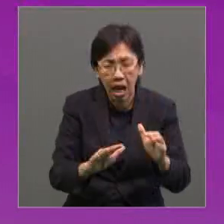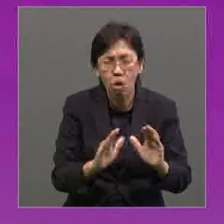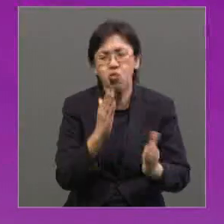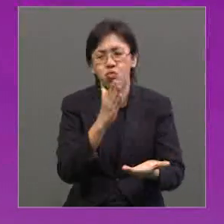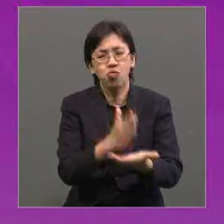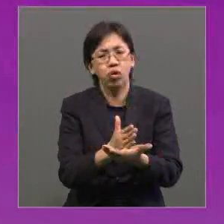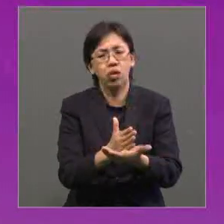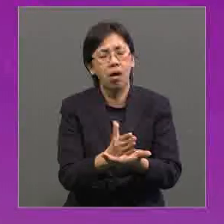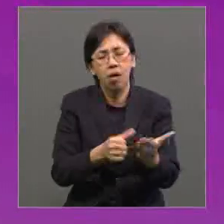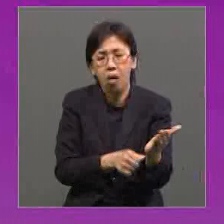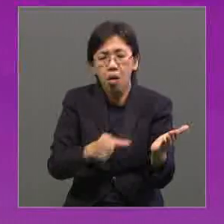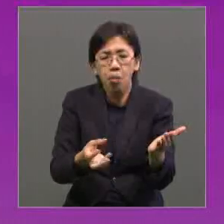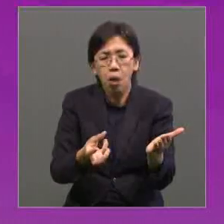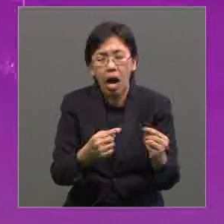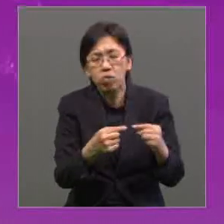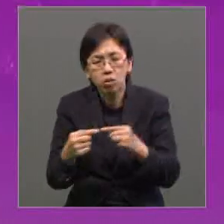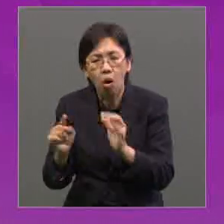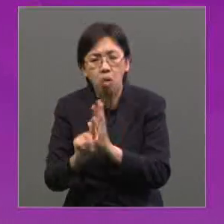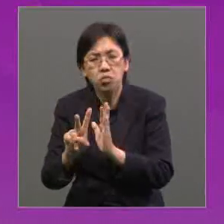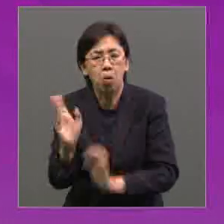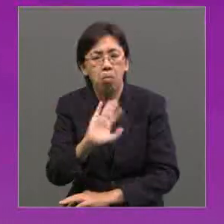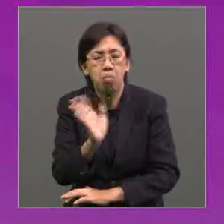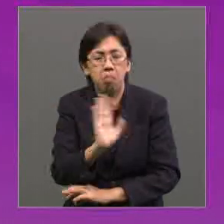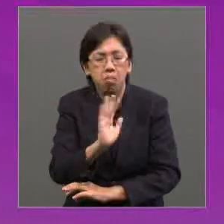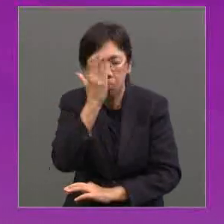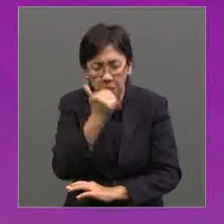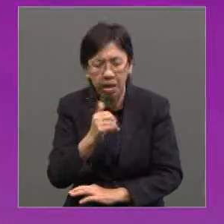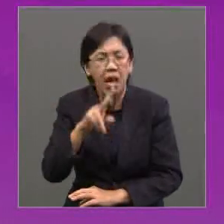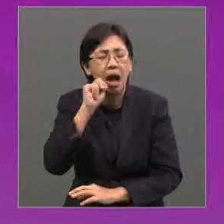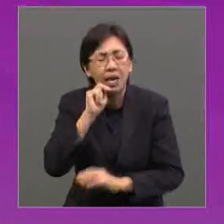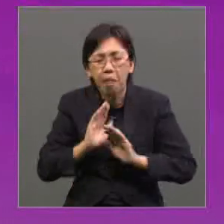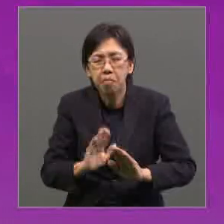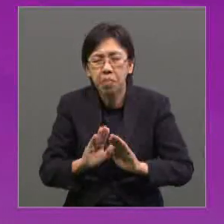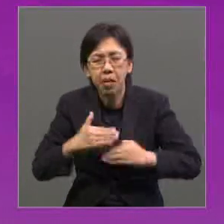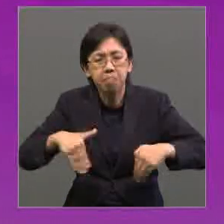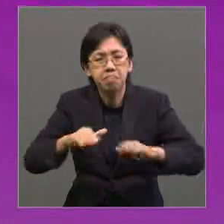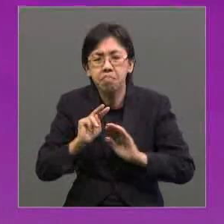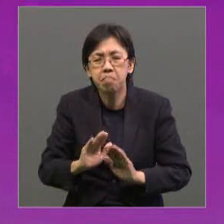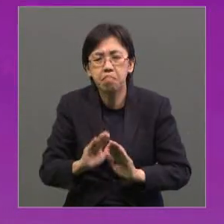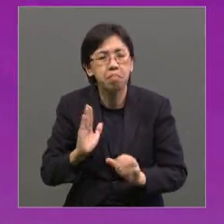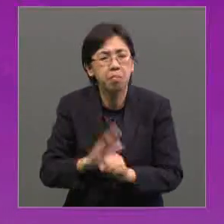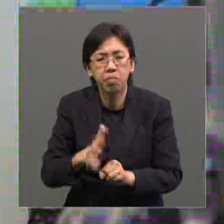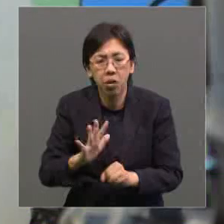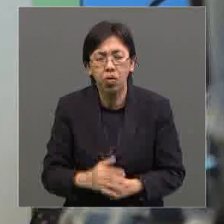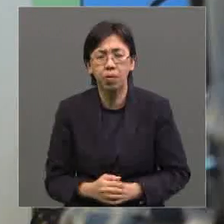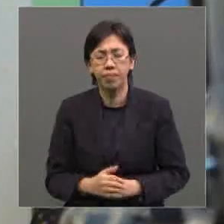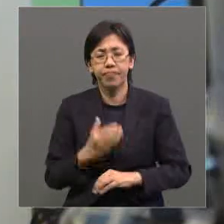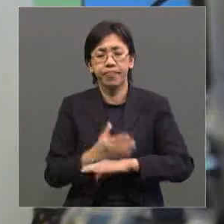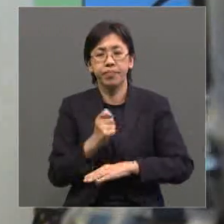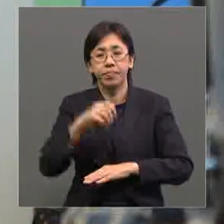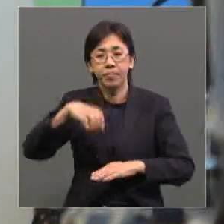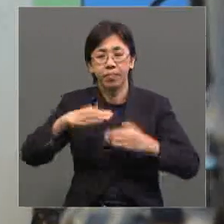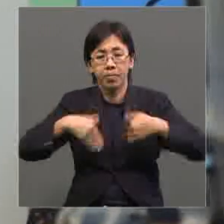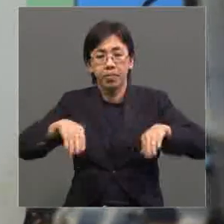ให้งดทำนาปีต่อเนื่องเพราะว่าปริมาณน้ำต้นทุนมีไม่เพียงพอค่ะนายประพฤติจันทร์มาอธิบดี